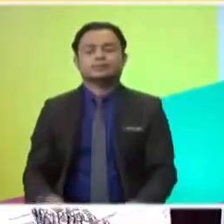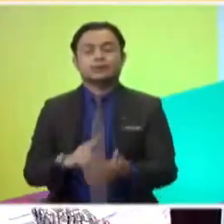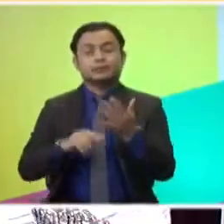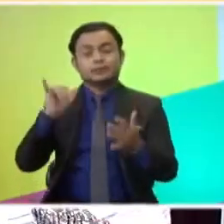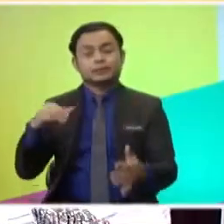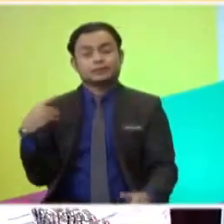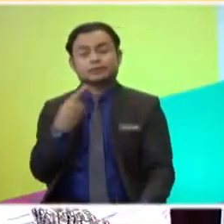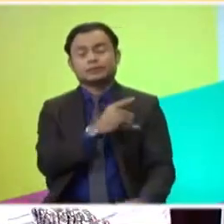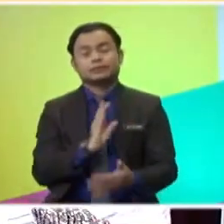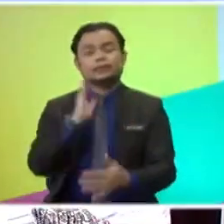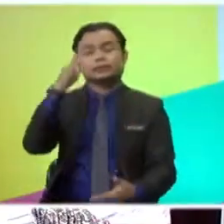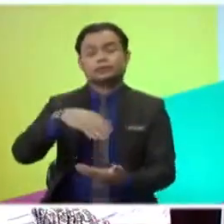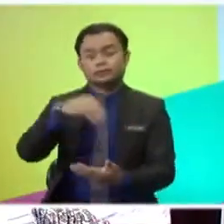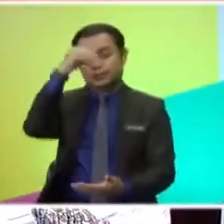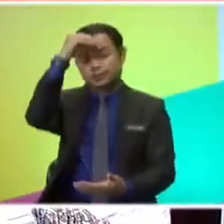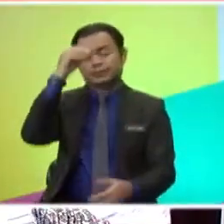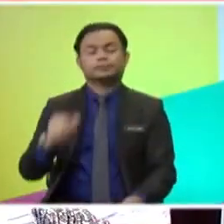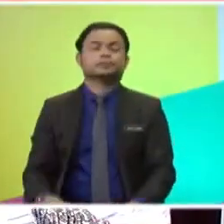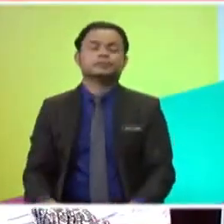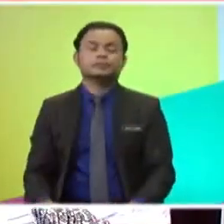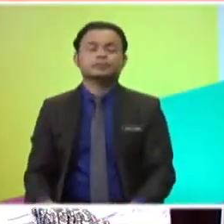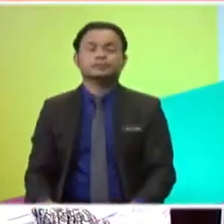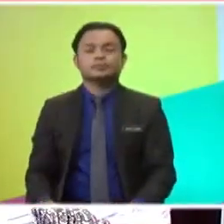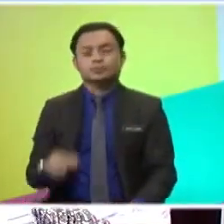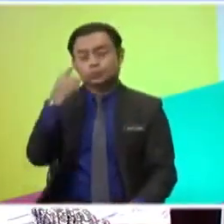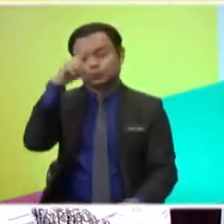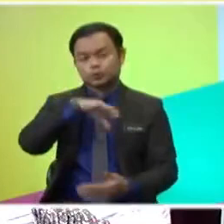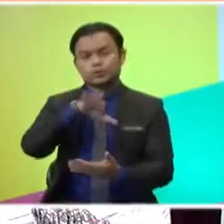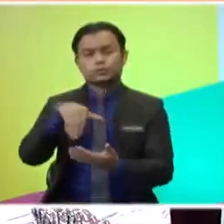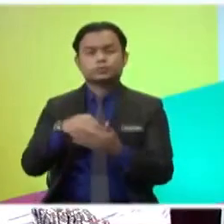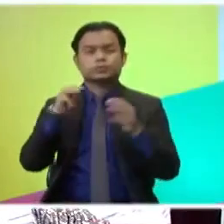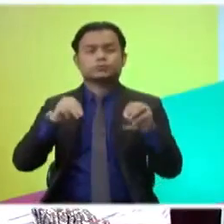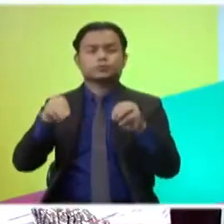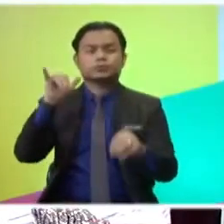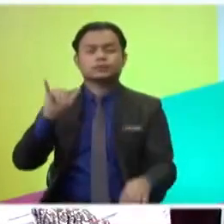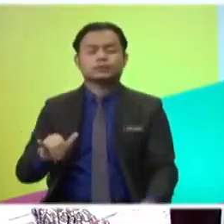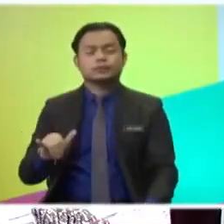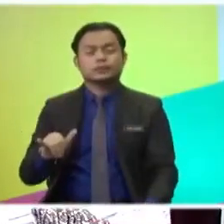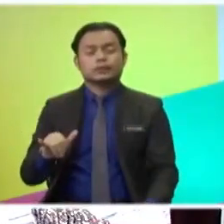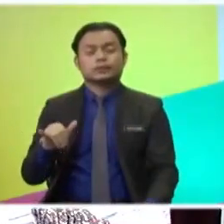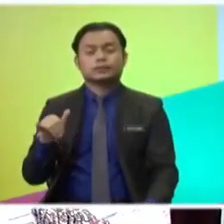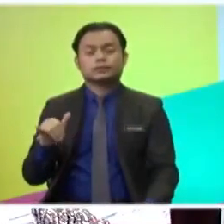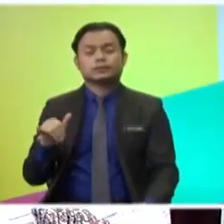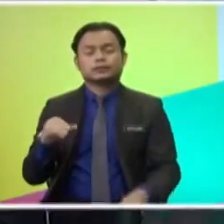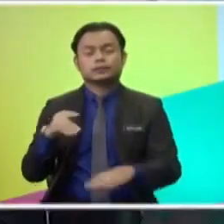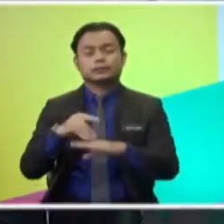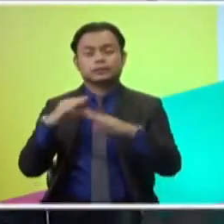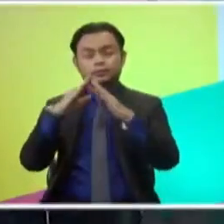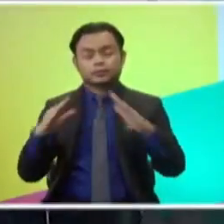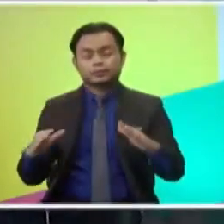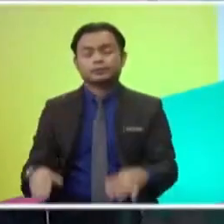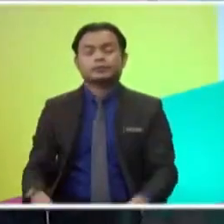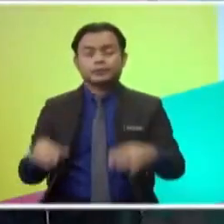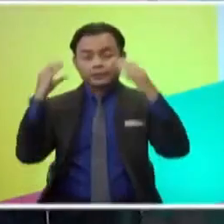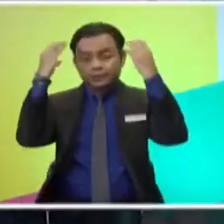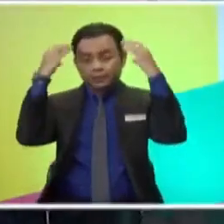semua murid-murid dan penonton yang sedang menonton Mahir Didik TV ketika ini, Cikgu Zakaria dan Cikgu Liana, kedua-dua mereka adalah daripada Sekolah Menengah